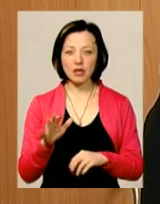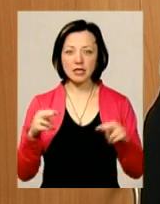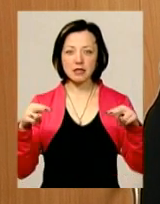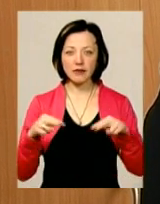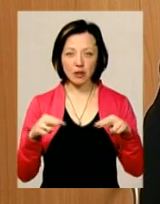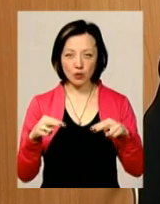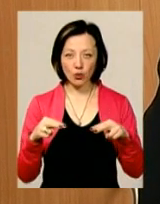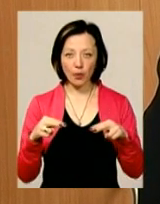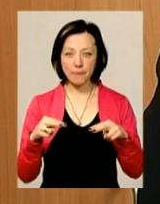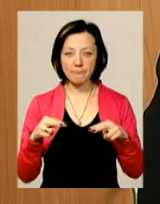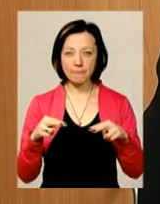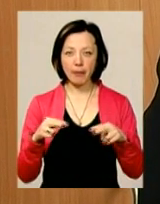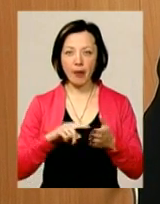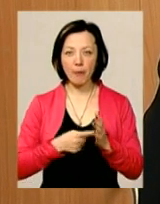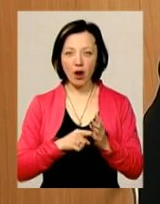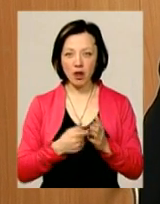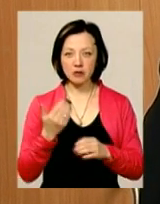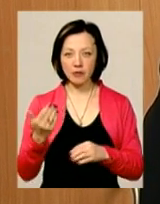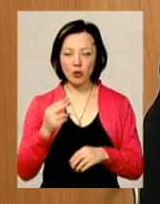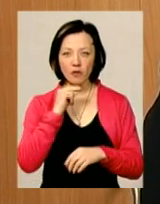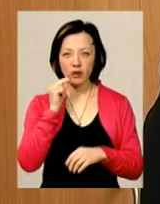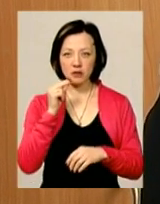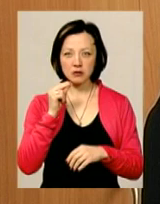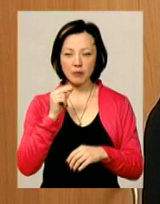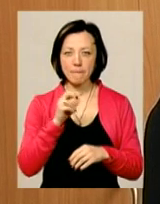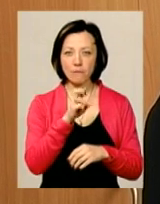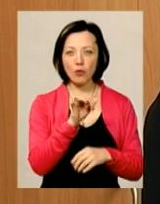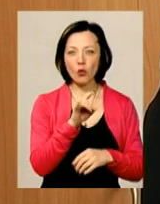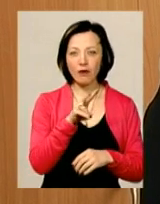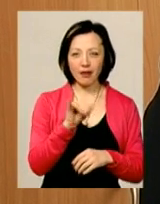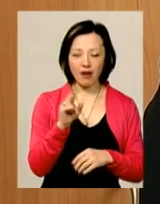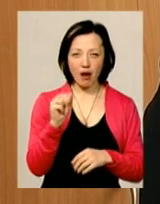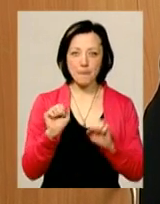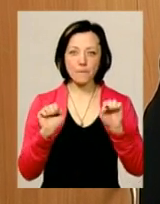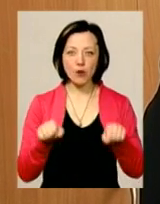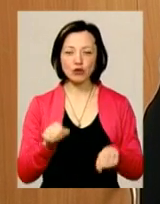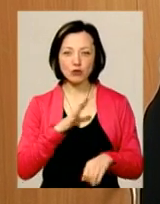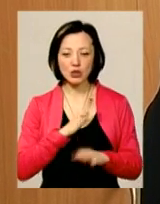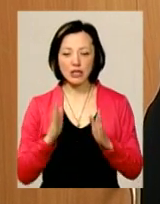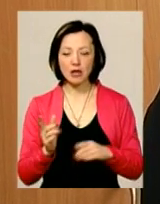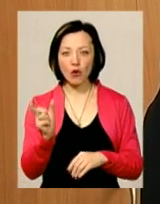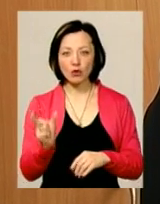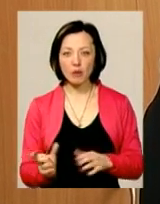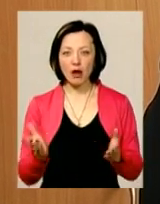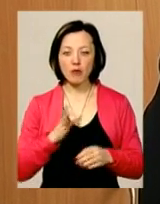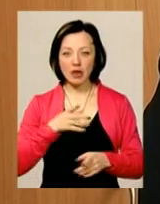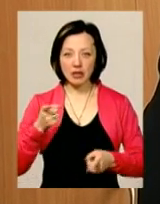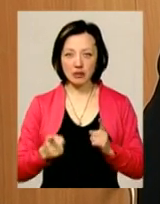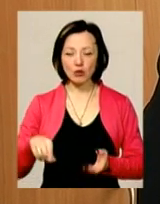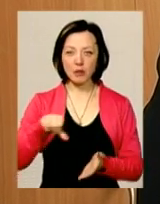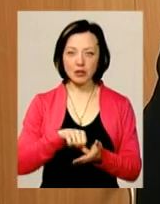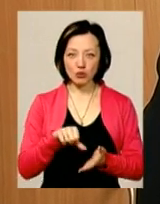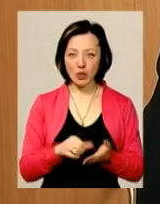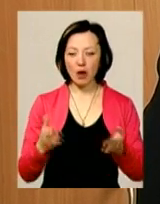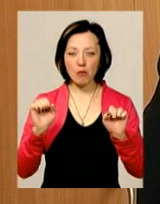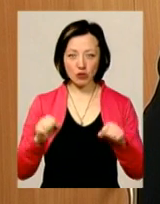свідком, на чому наполягає сторона Бурлика, може бути тільки та особа, яка була дійсно присутня,